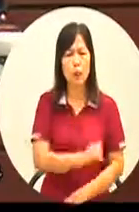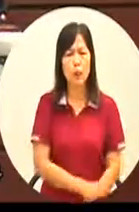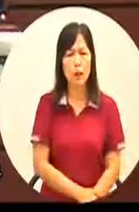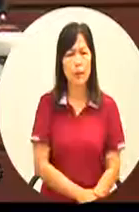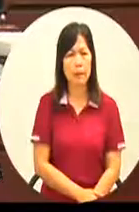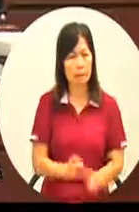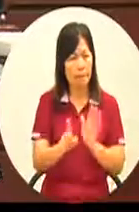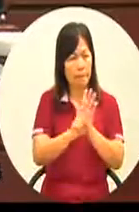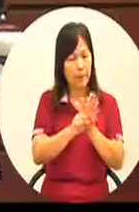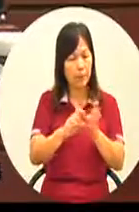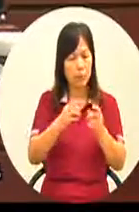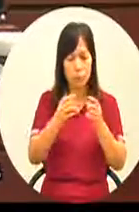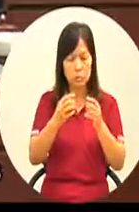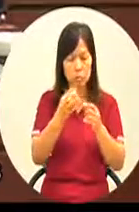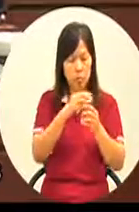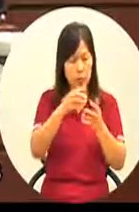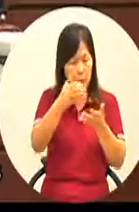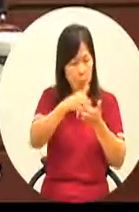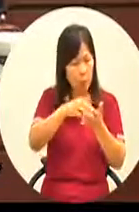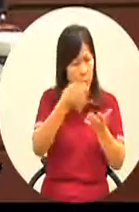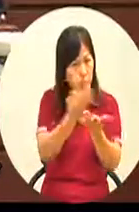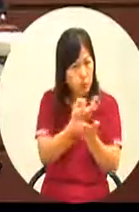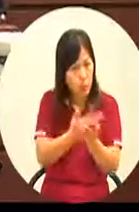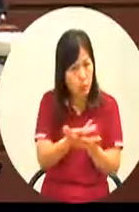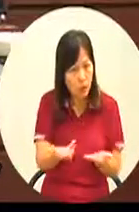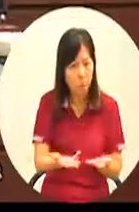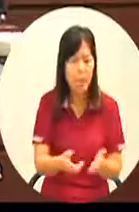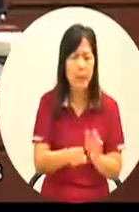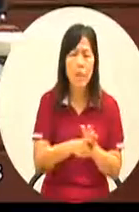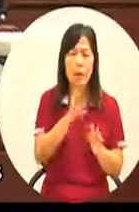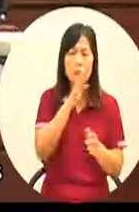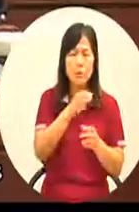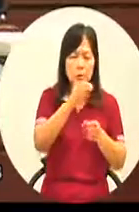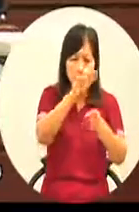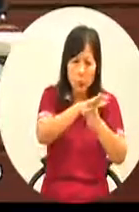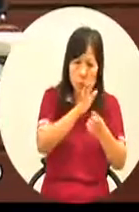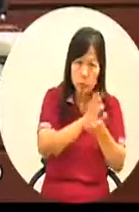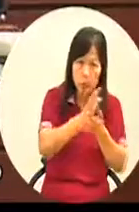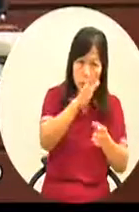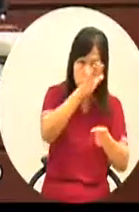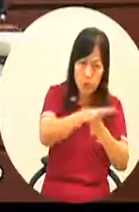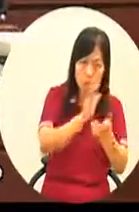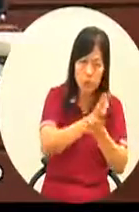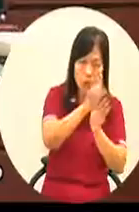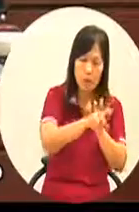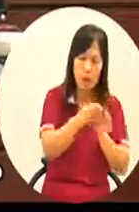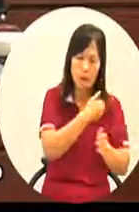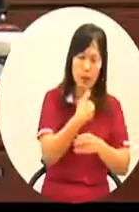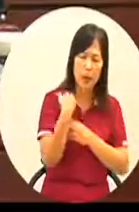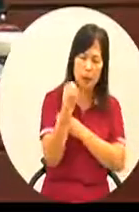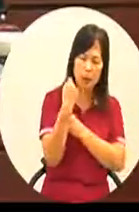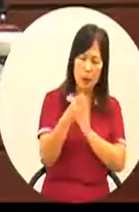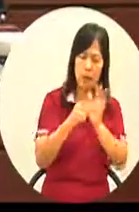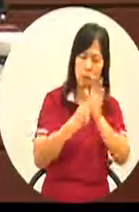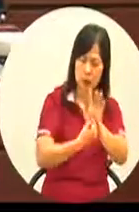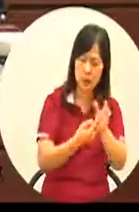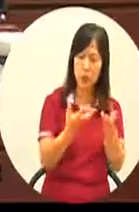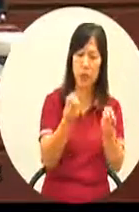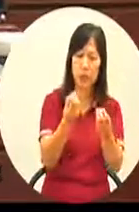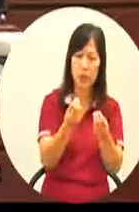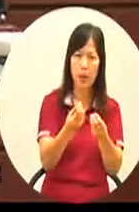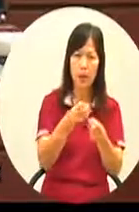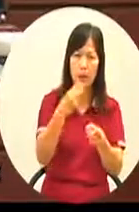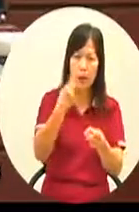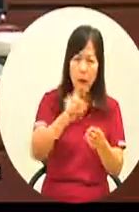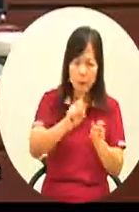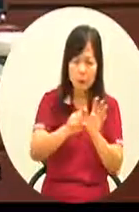示我们编列不足了哦。 所以进来来了解讲是不是补足之后啊，他们的能量没有足够的发挥，吼，这个部分我